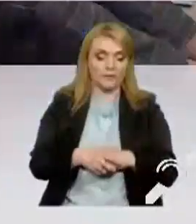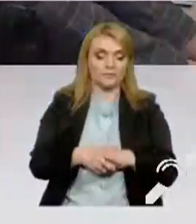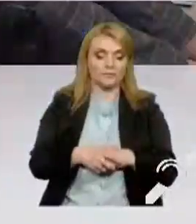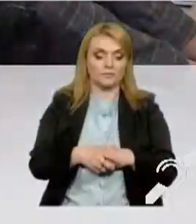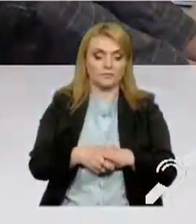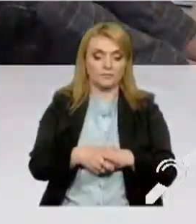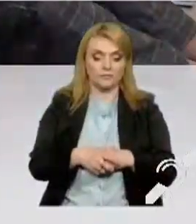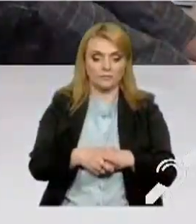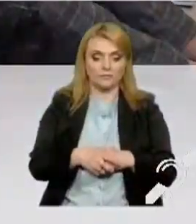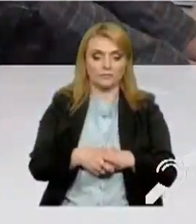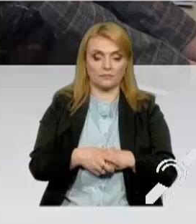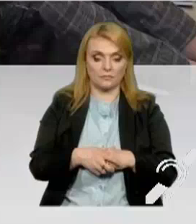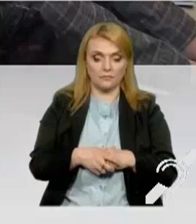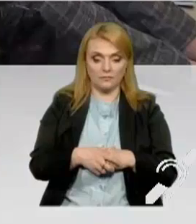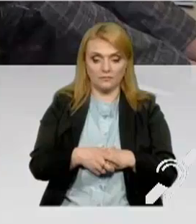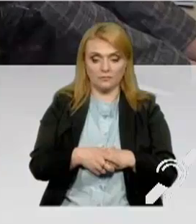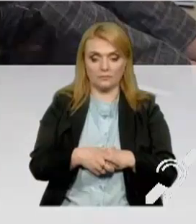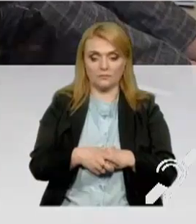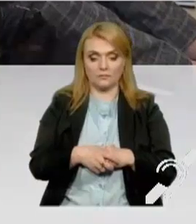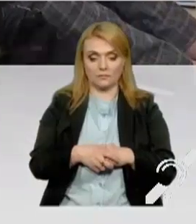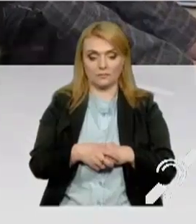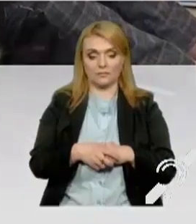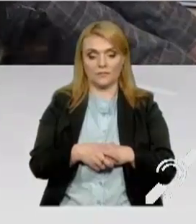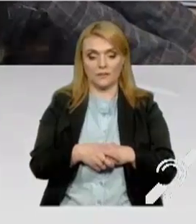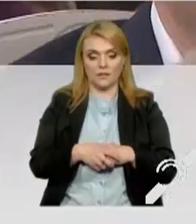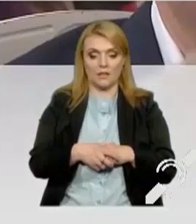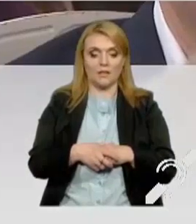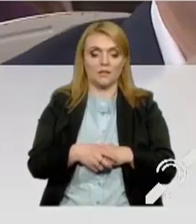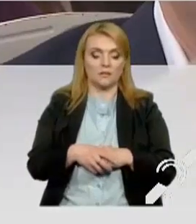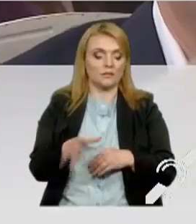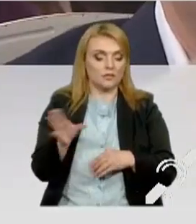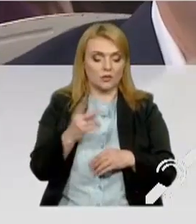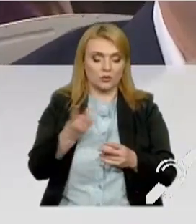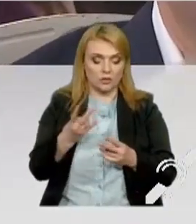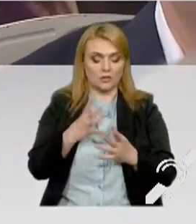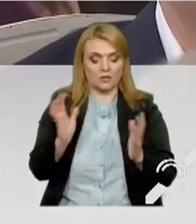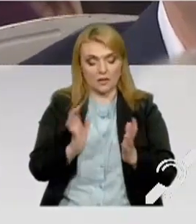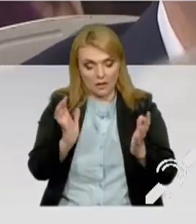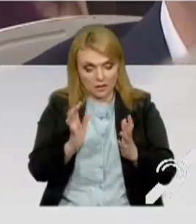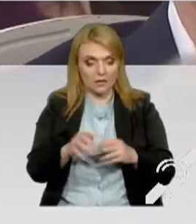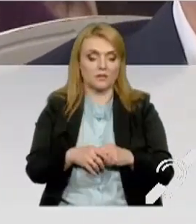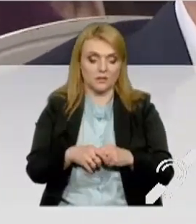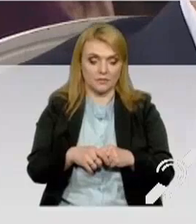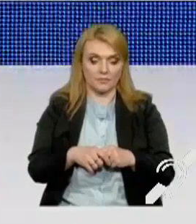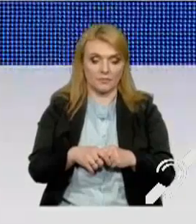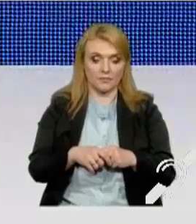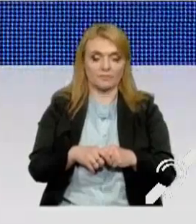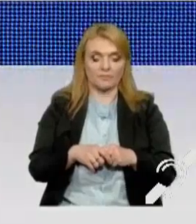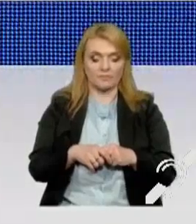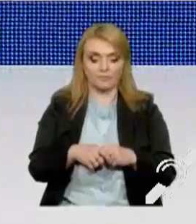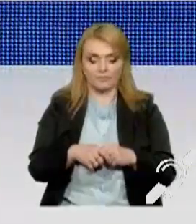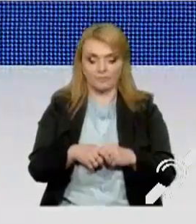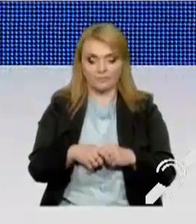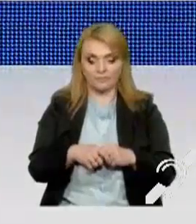Evidența și digitizarea sporadică a bunurilor culturale mobile, tergiversarea tezaurizării